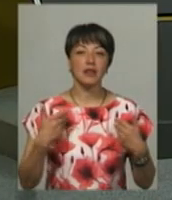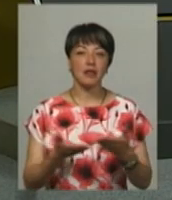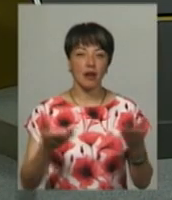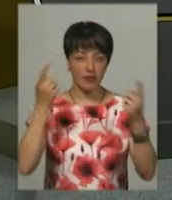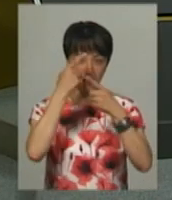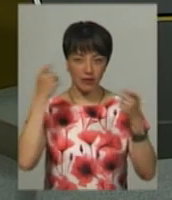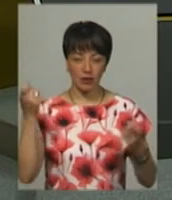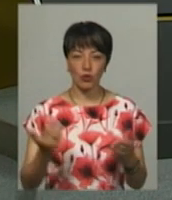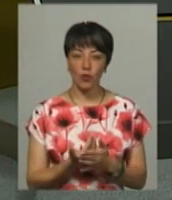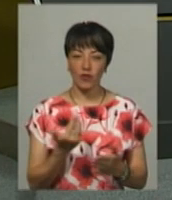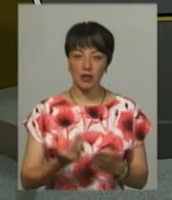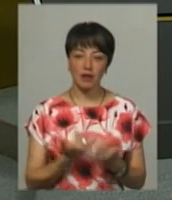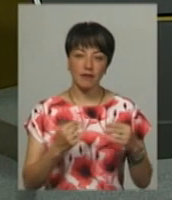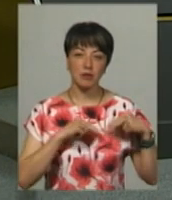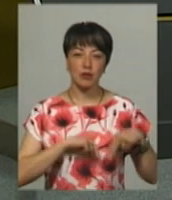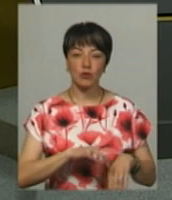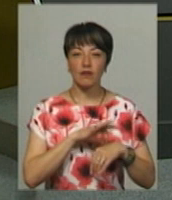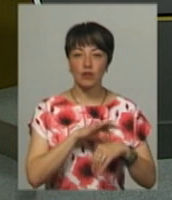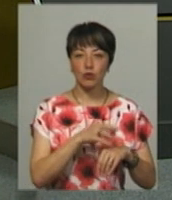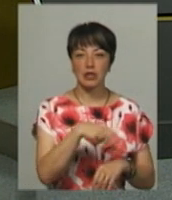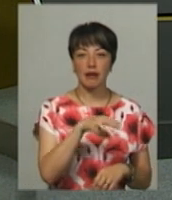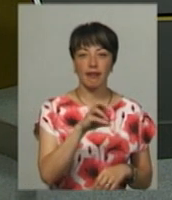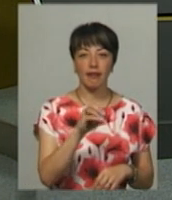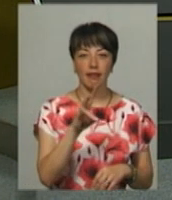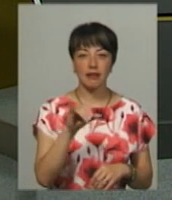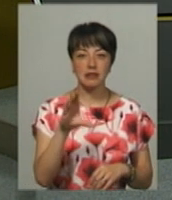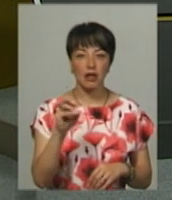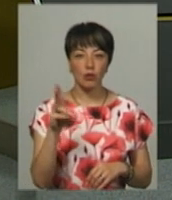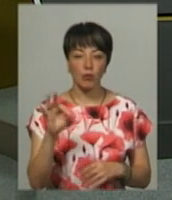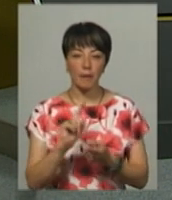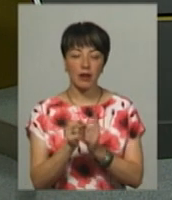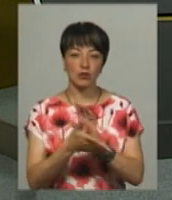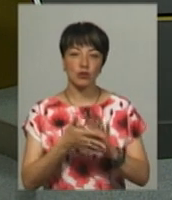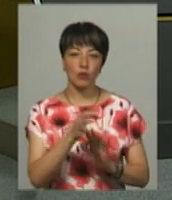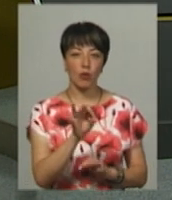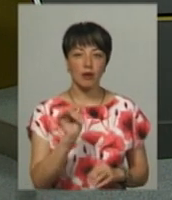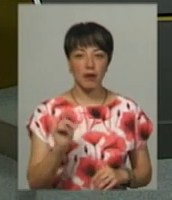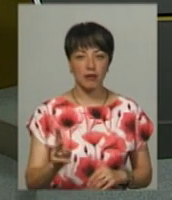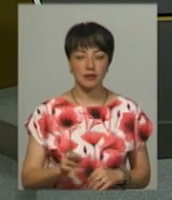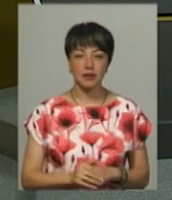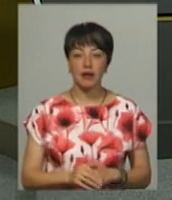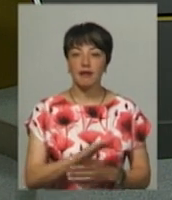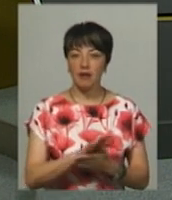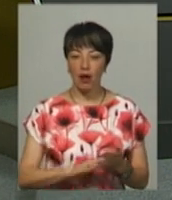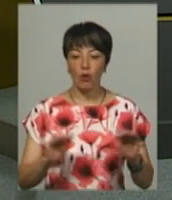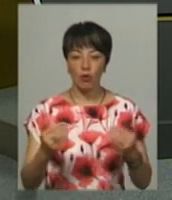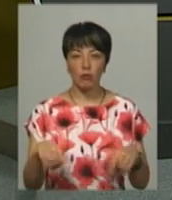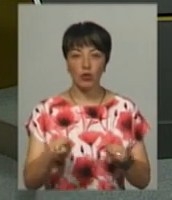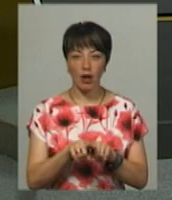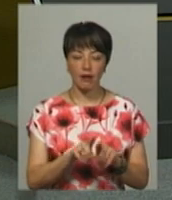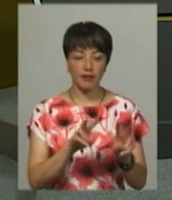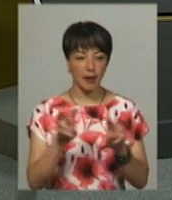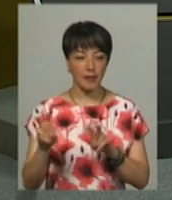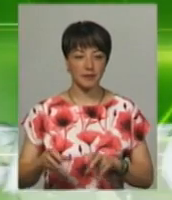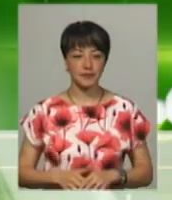вітаю в ефірі Поділля Центр. Випуск новин у студії для вас працюють ведуча Дарина Денисенко, переклад на жестову мову Ольга Рибак. Далі коротко про такі